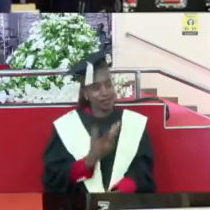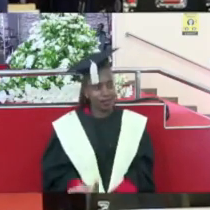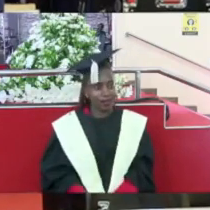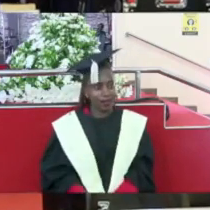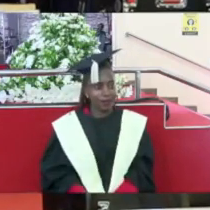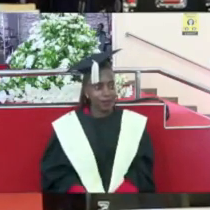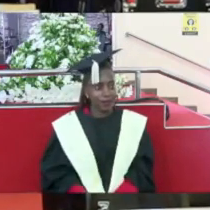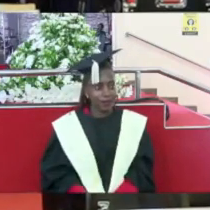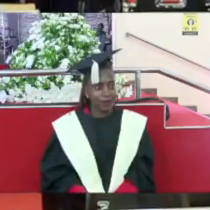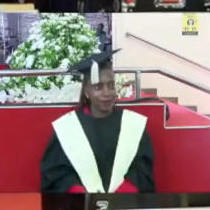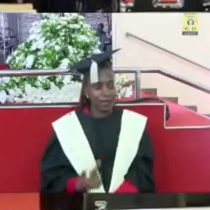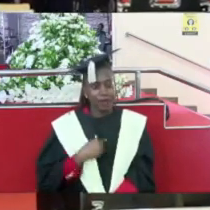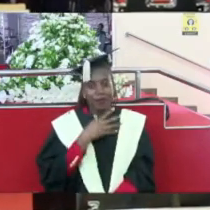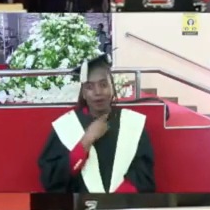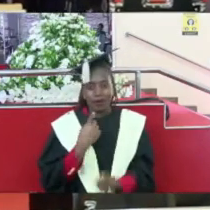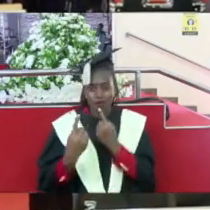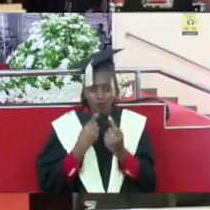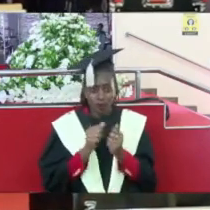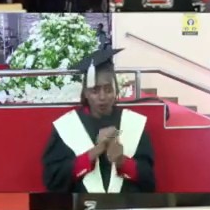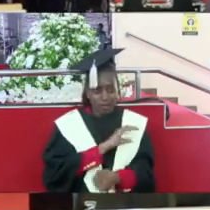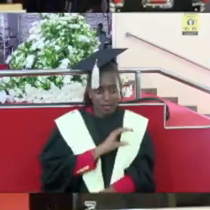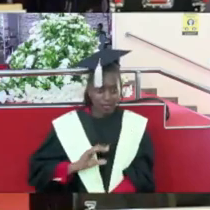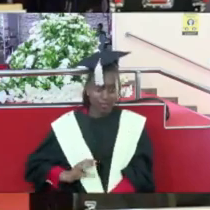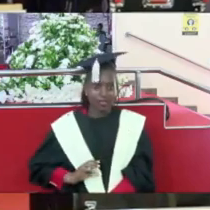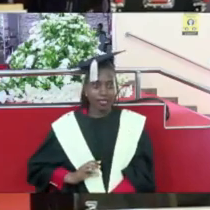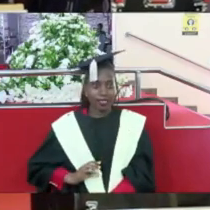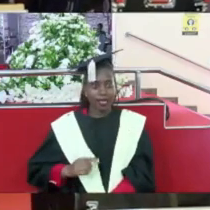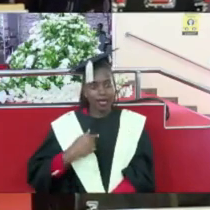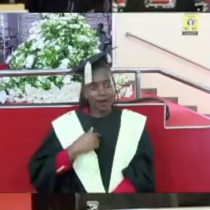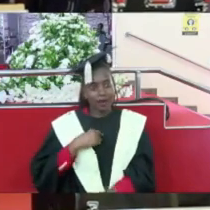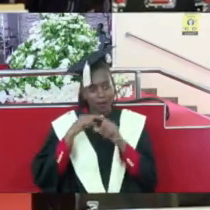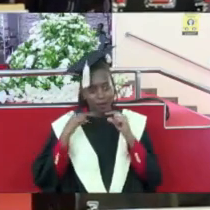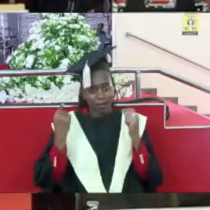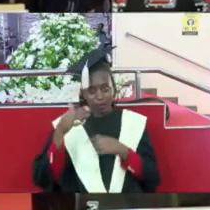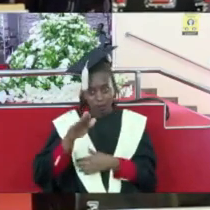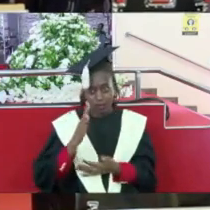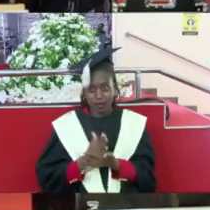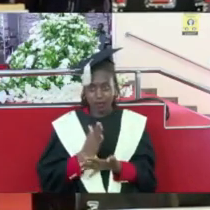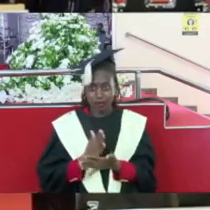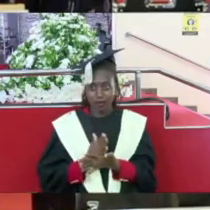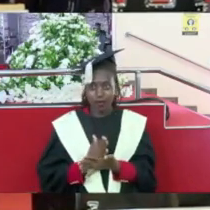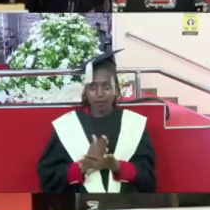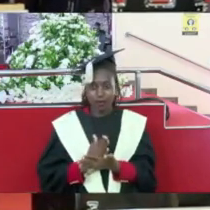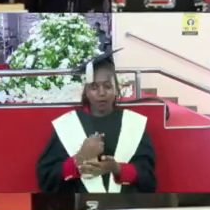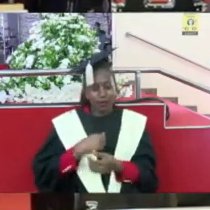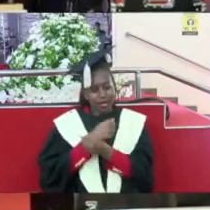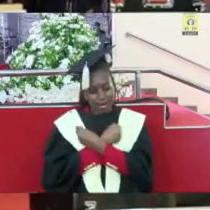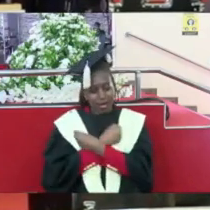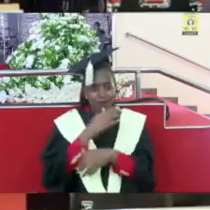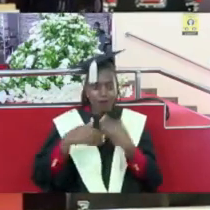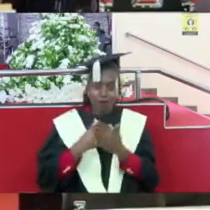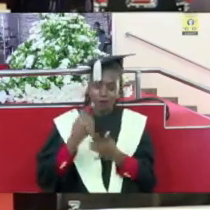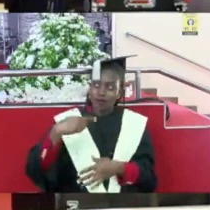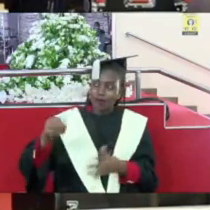Nilisema nataka kuzungumza na Wakristo wapendwa ambao mimi ndio pastor wenu. Kwa sababu ningependa tuende mbinguni. Tuache